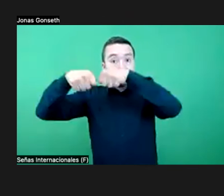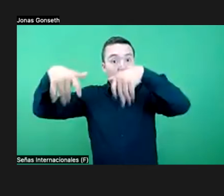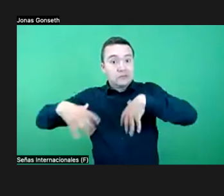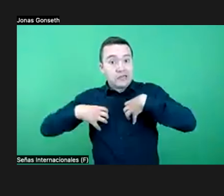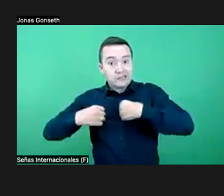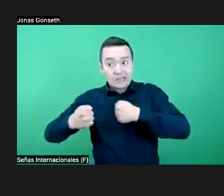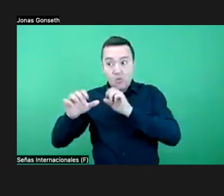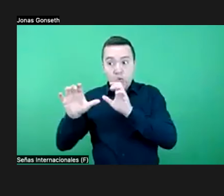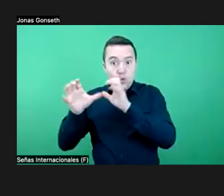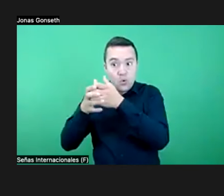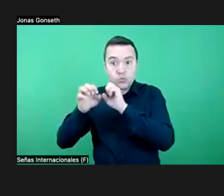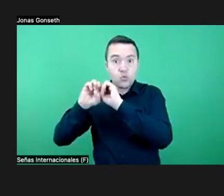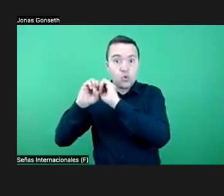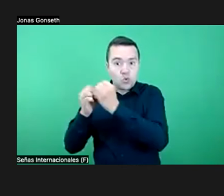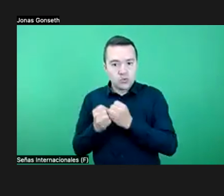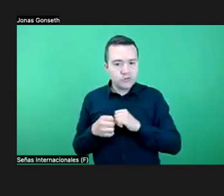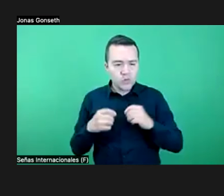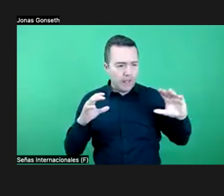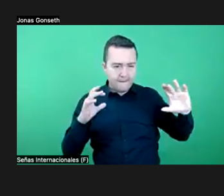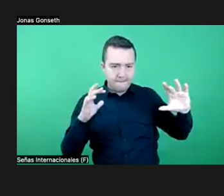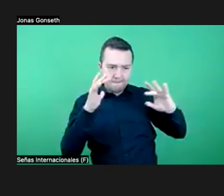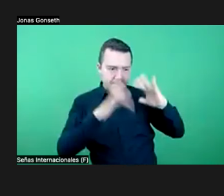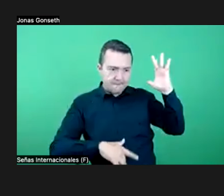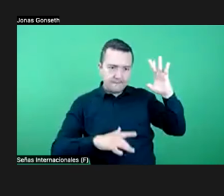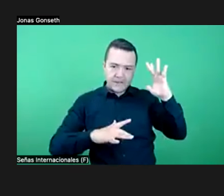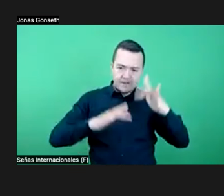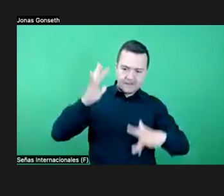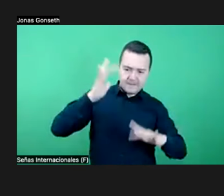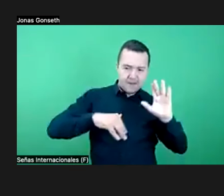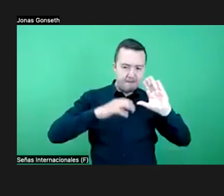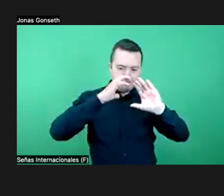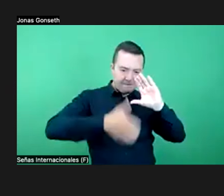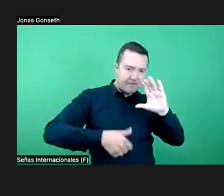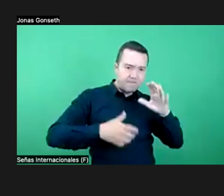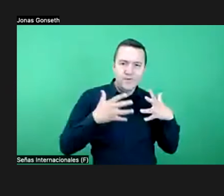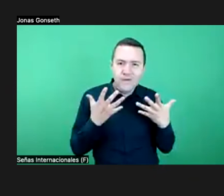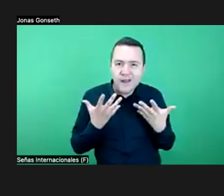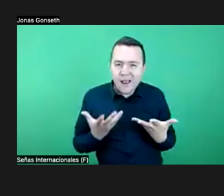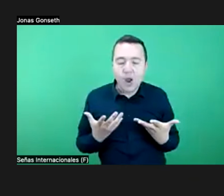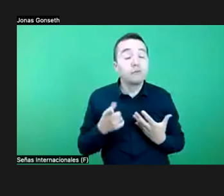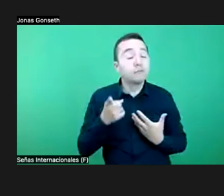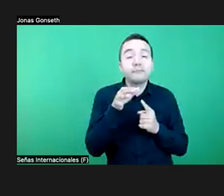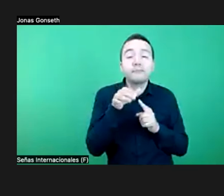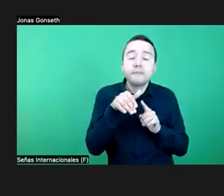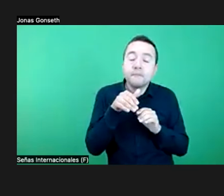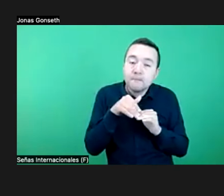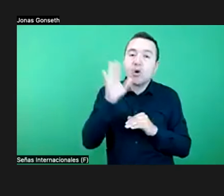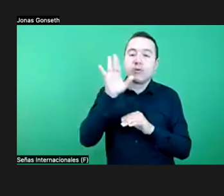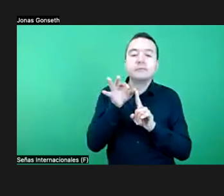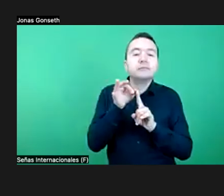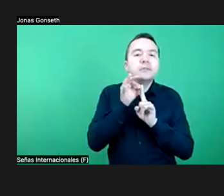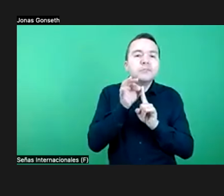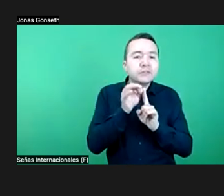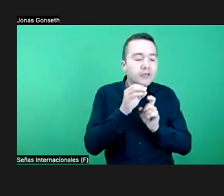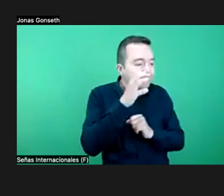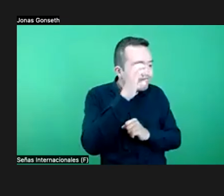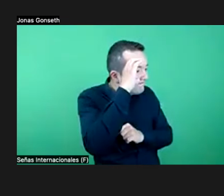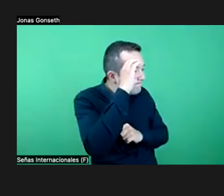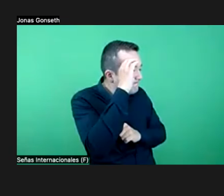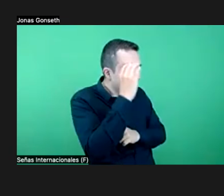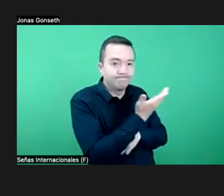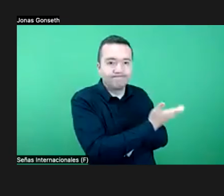défis très importants en matière de réussir à avoir une écoute active